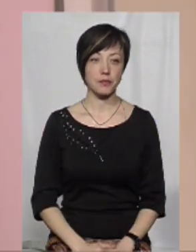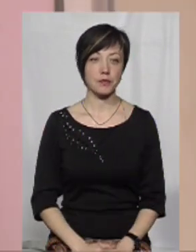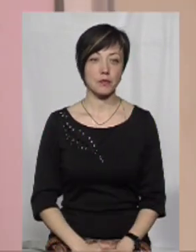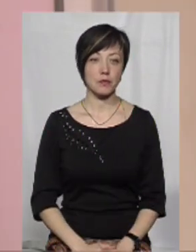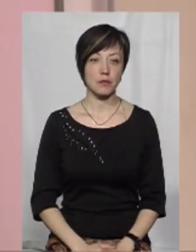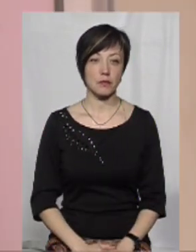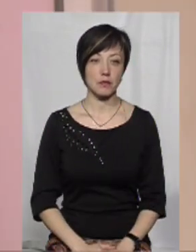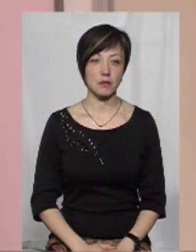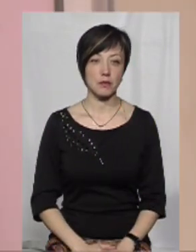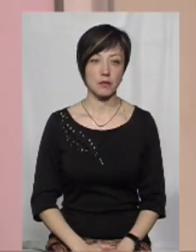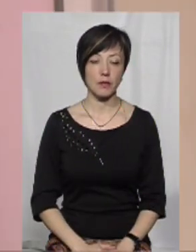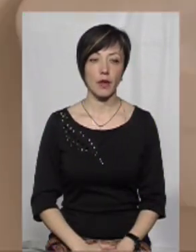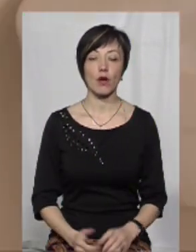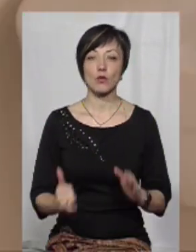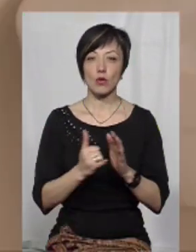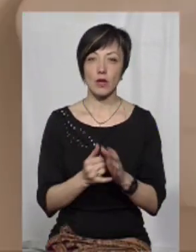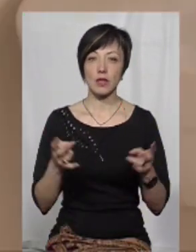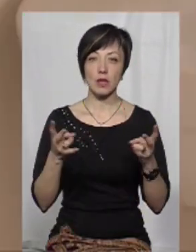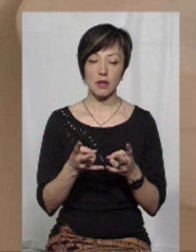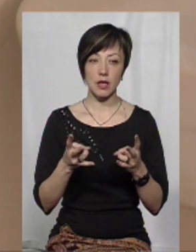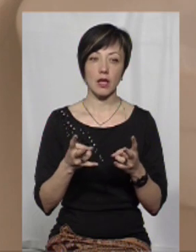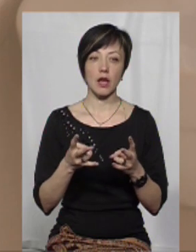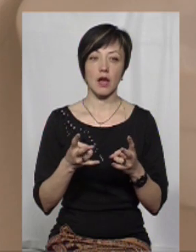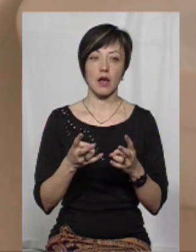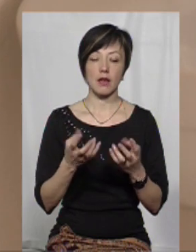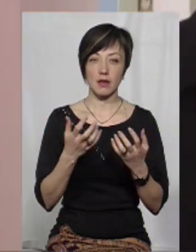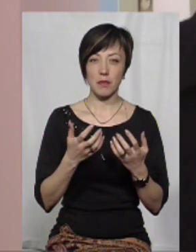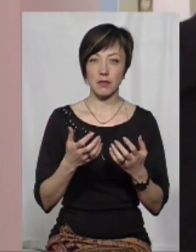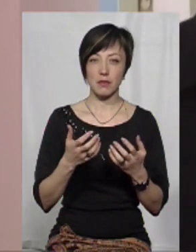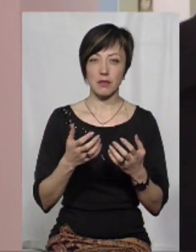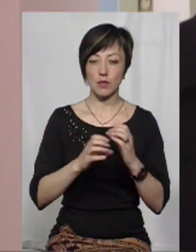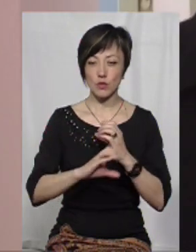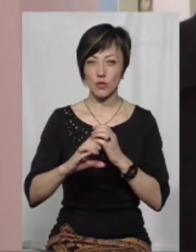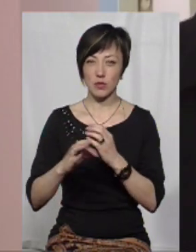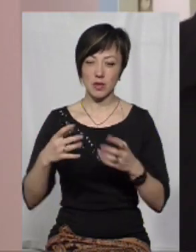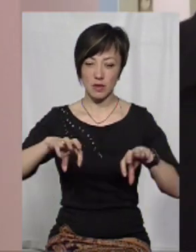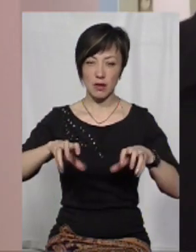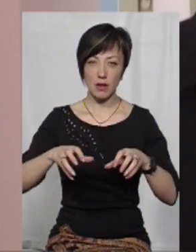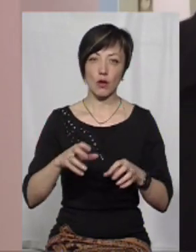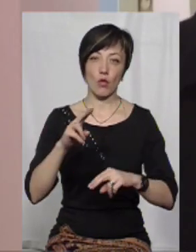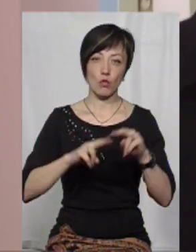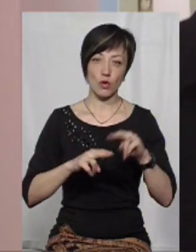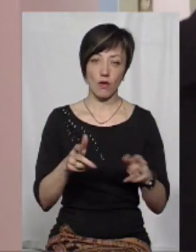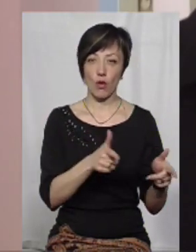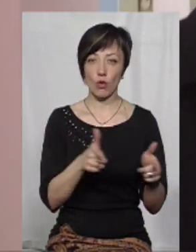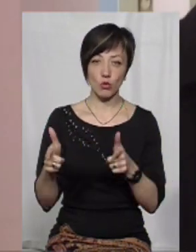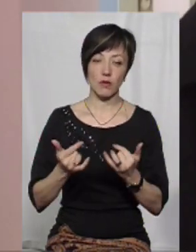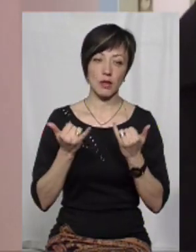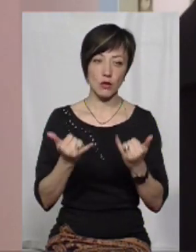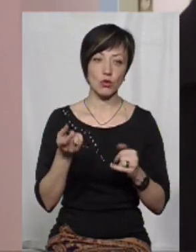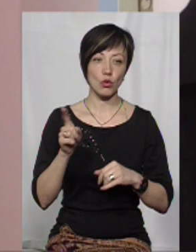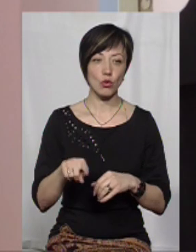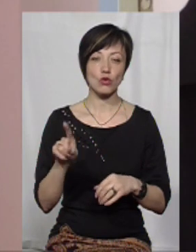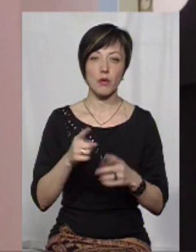обліцювальна. Встановити необхідно ще сантехнічні прилади. Взагалі-то вже практично будівля готова для того,